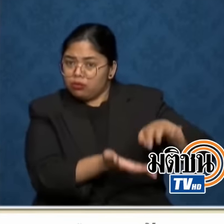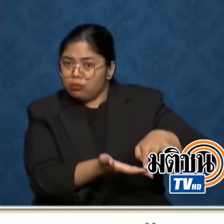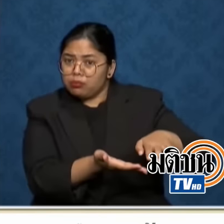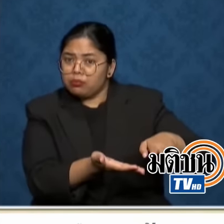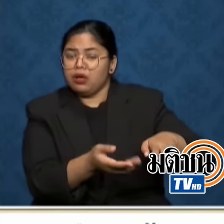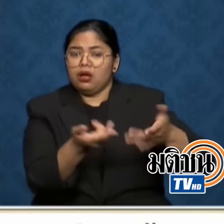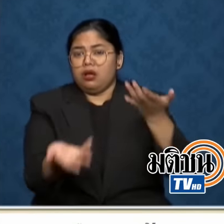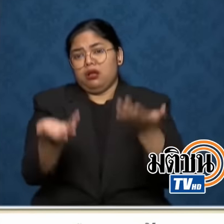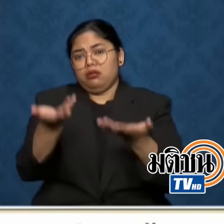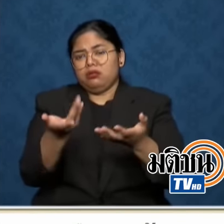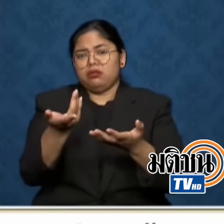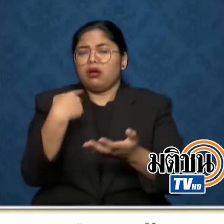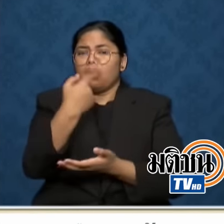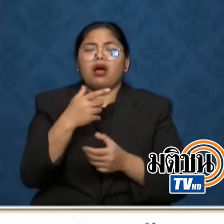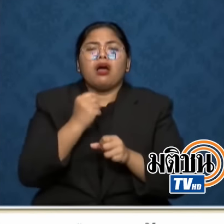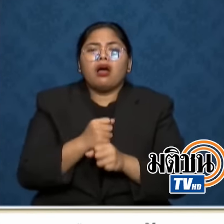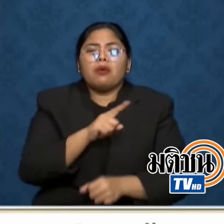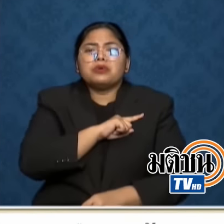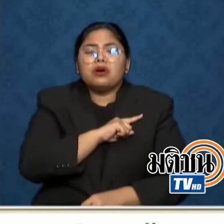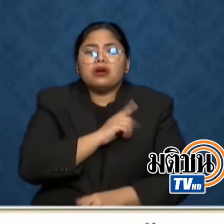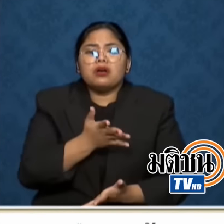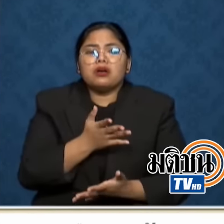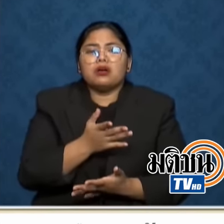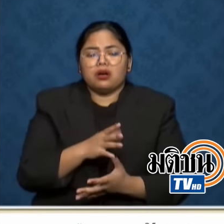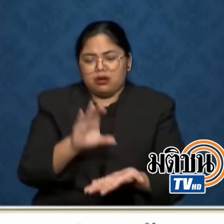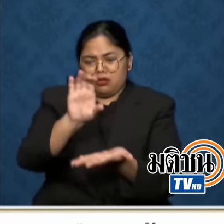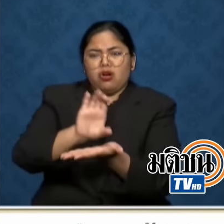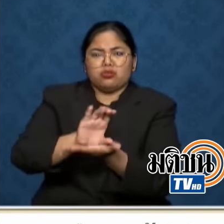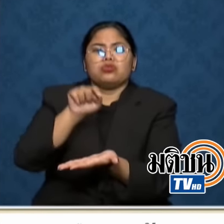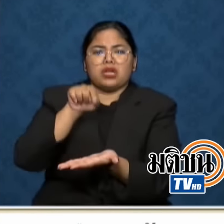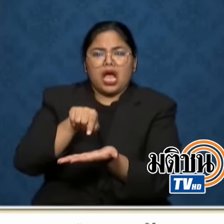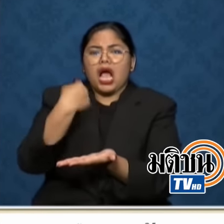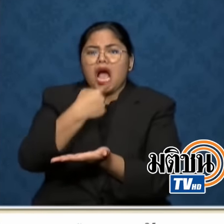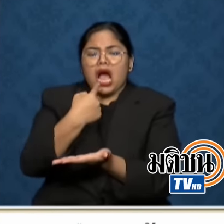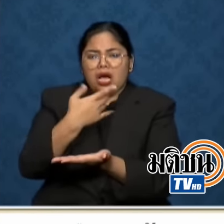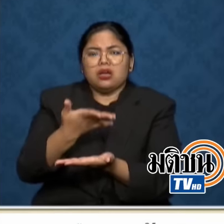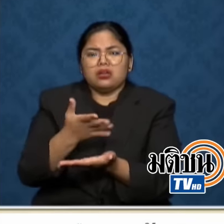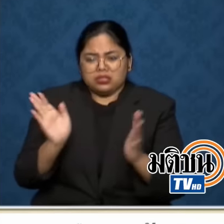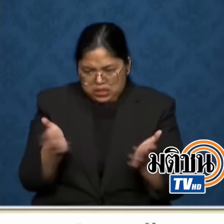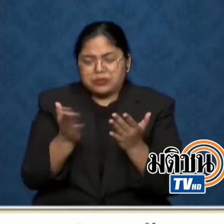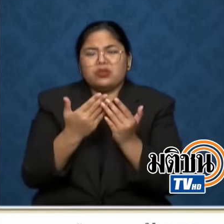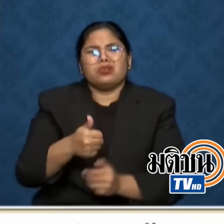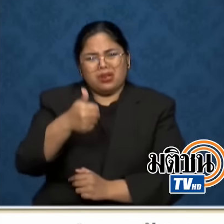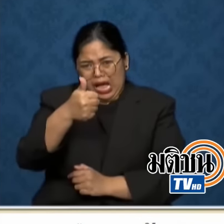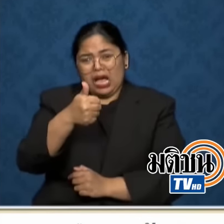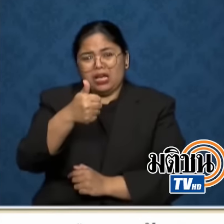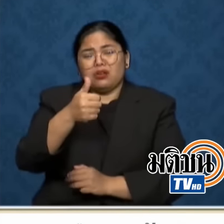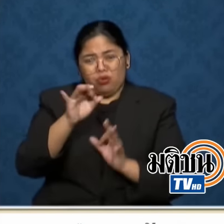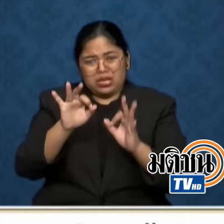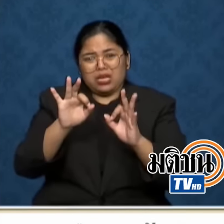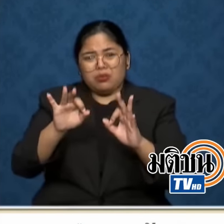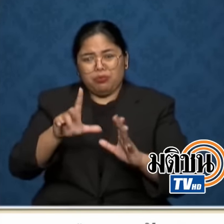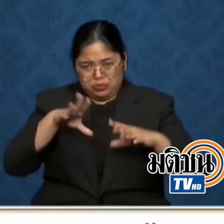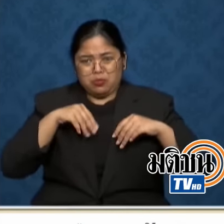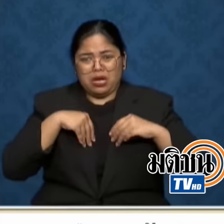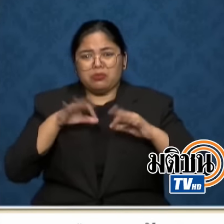แหล่งที่มาของงบประมาณในเรื่องของกองทุนซอฟต์พาวเวอร์ครับอันนี้ผมอยากถามครับว่าเราสนับสนุนเนี่ยผมไม่ว่านะผมบอกจริงๆนะครับ